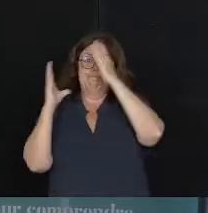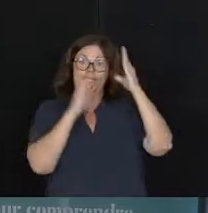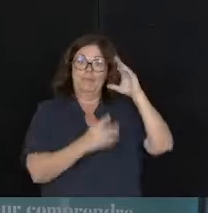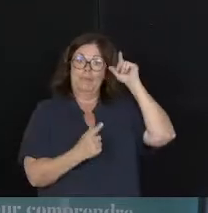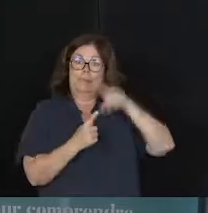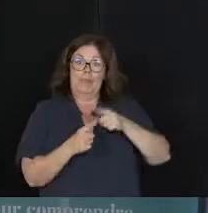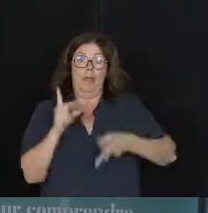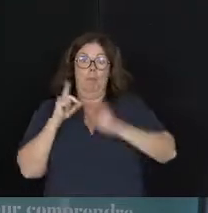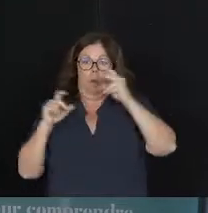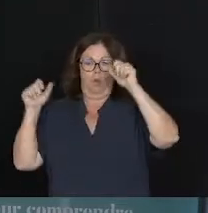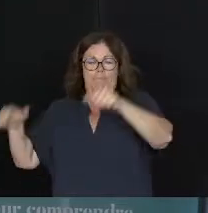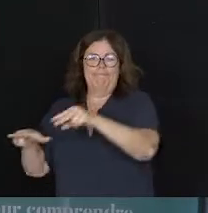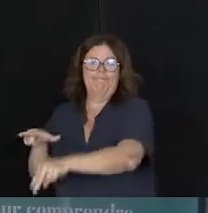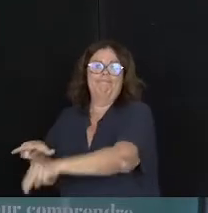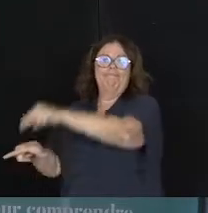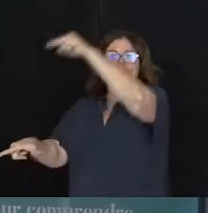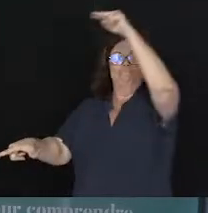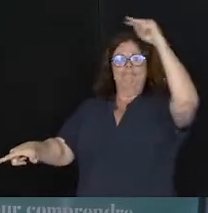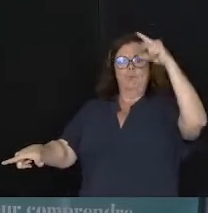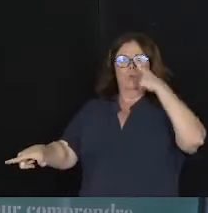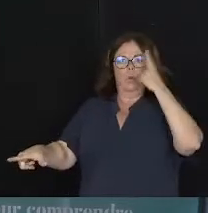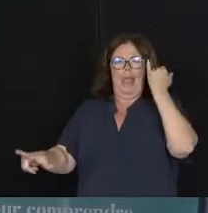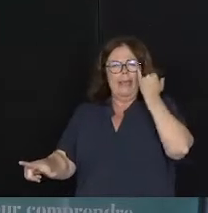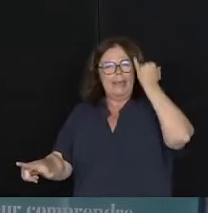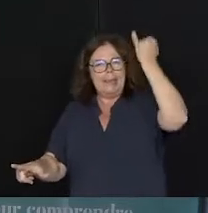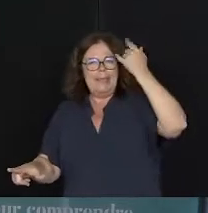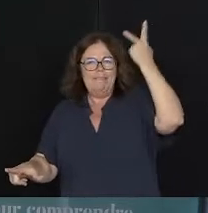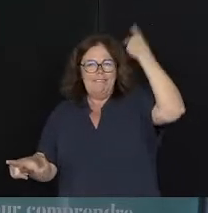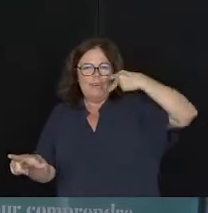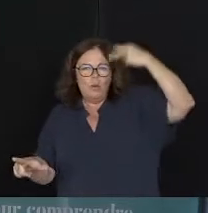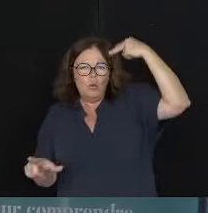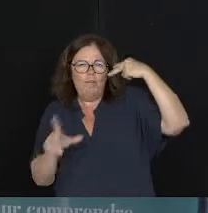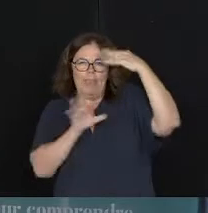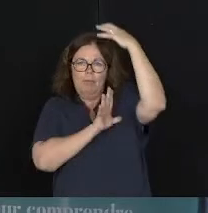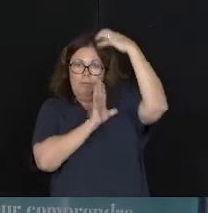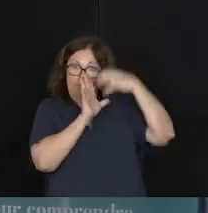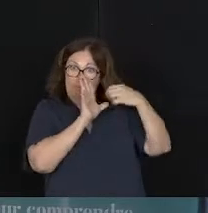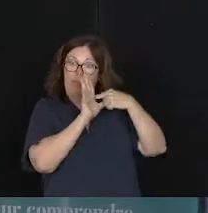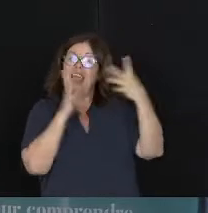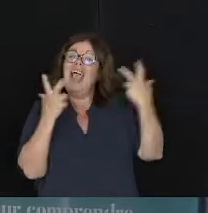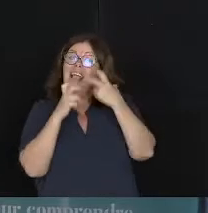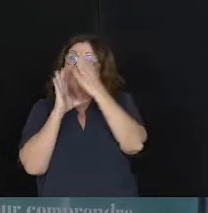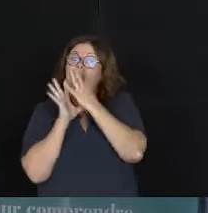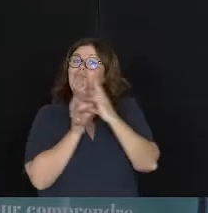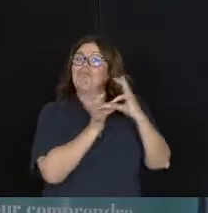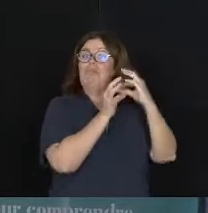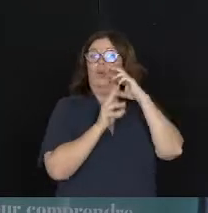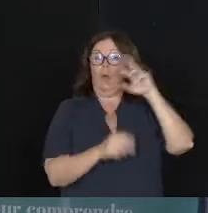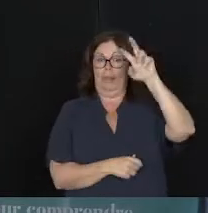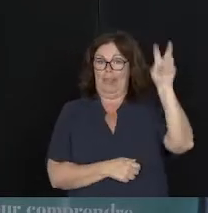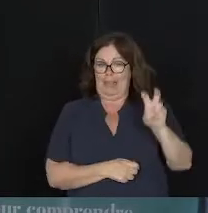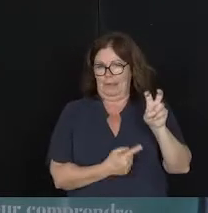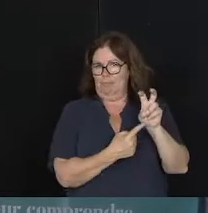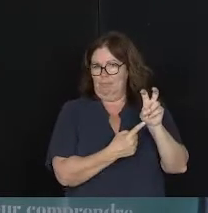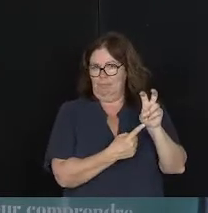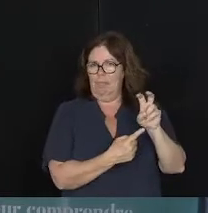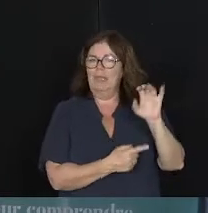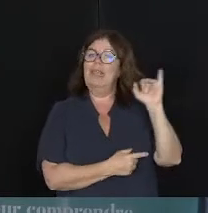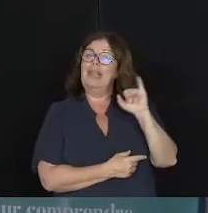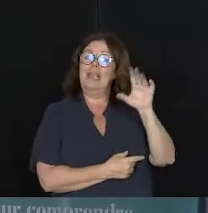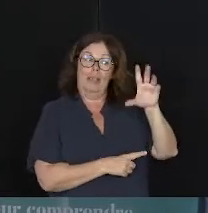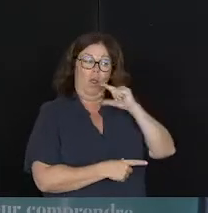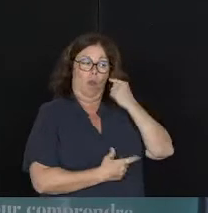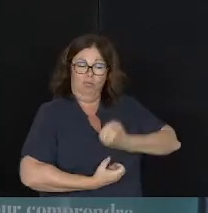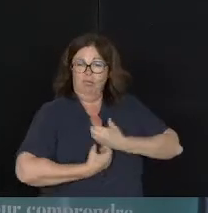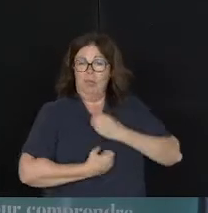macro, celle des idéologies, à travers l'exemple paroxystique du nazisme, et c'est la communication de Christian Ingrao, directeur de